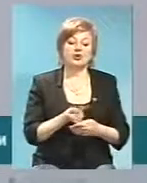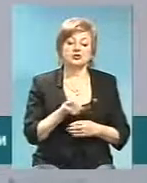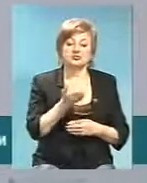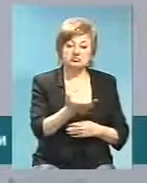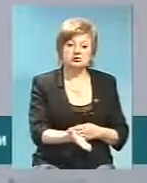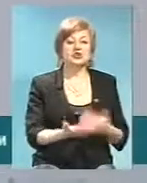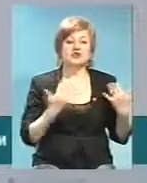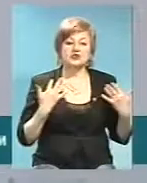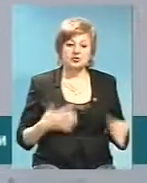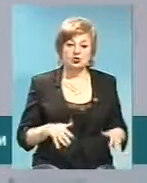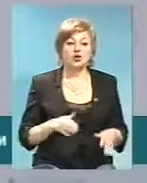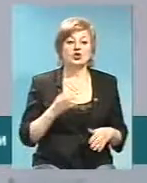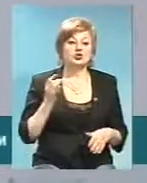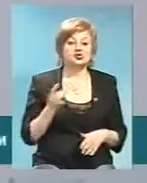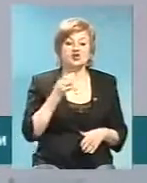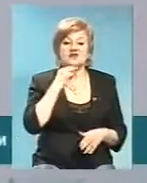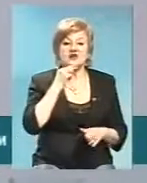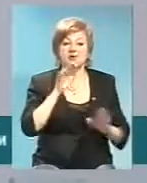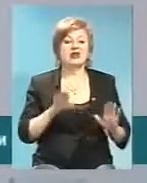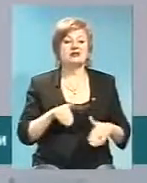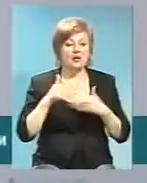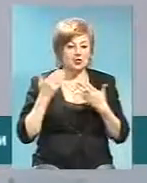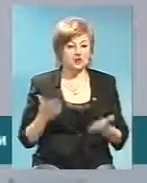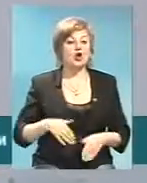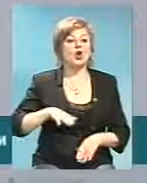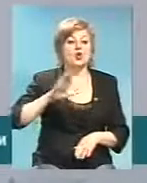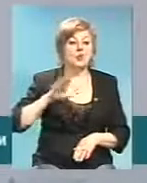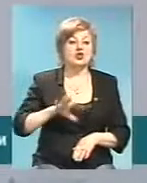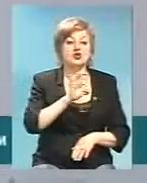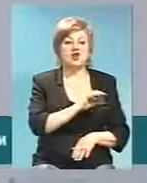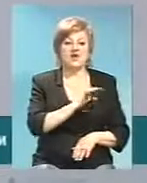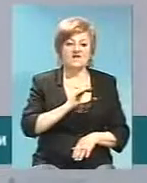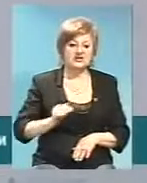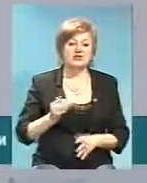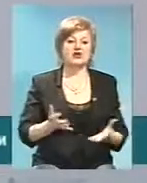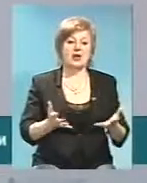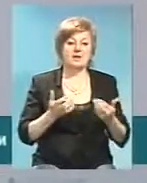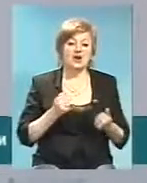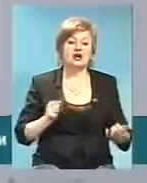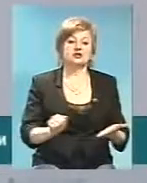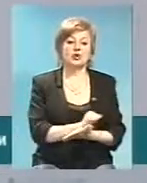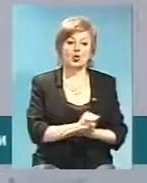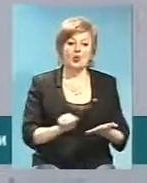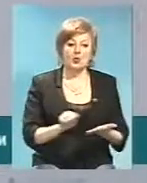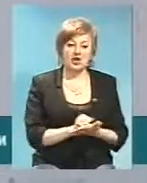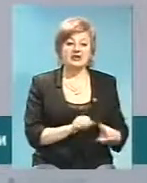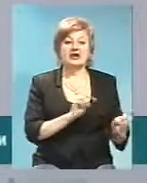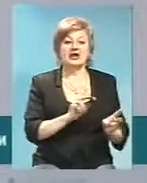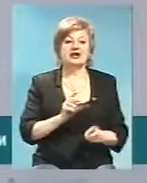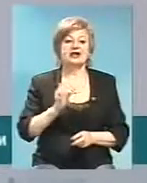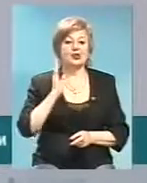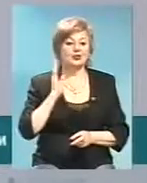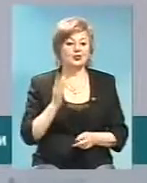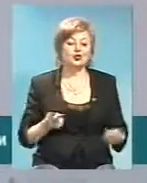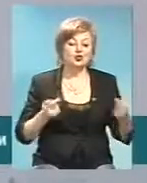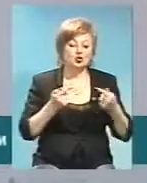документів. Тому ще раз звертаю увагу, що після офіційного отримання документу, яким буде вже